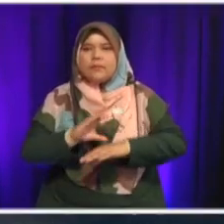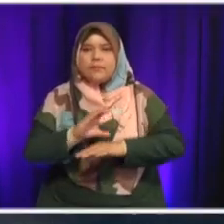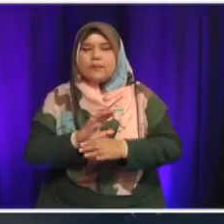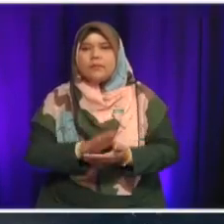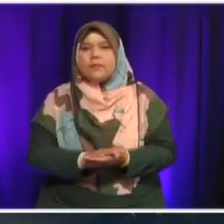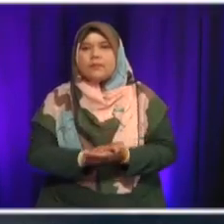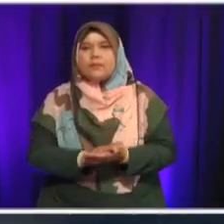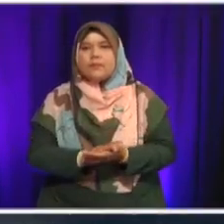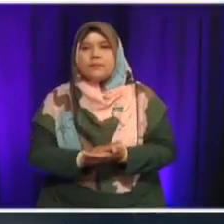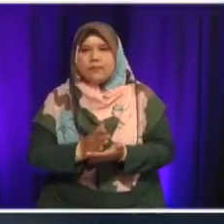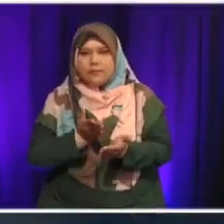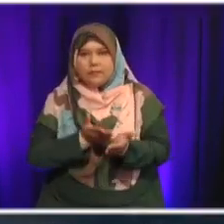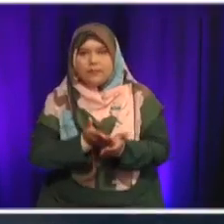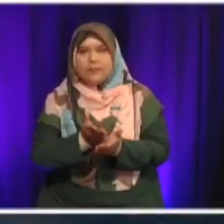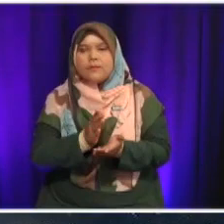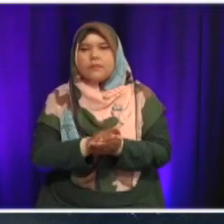memproses